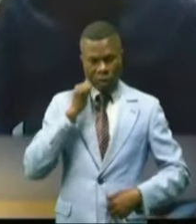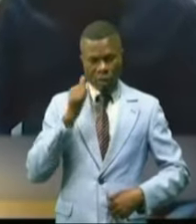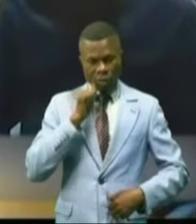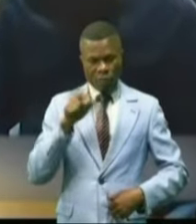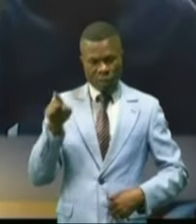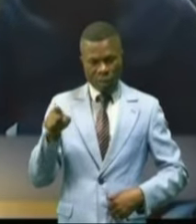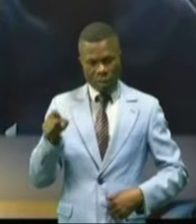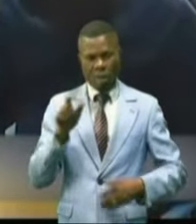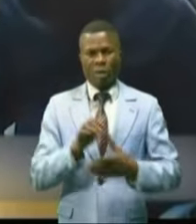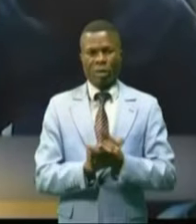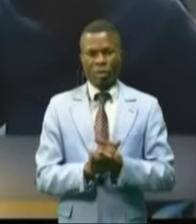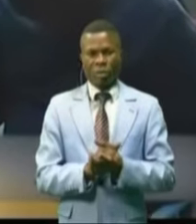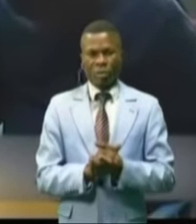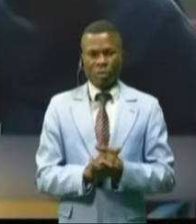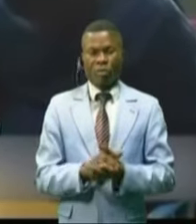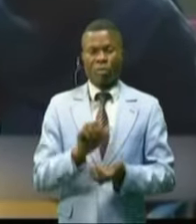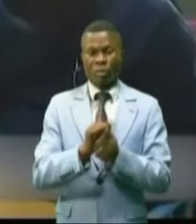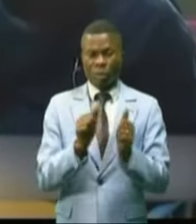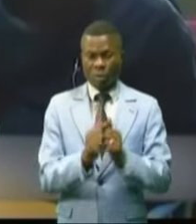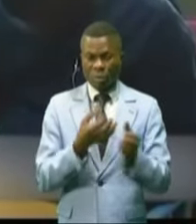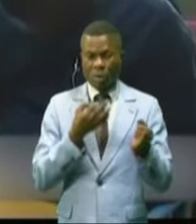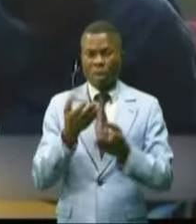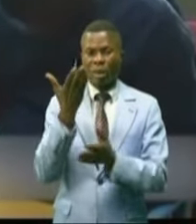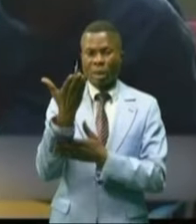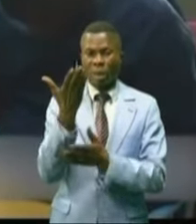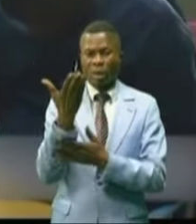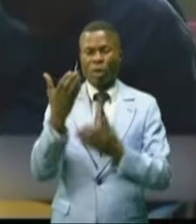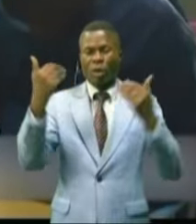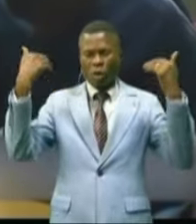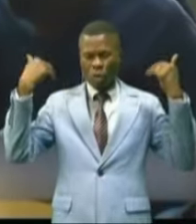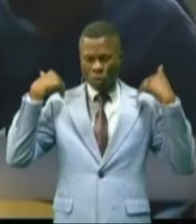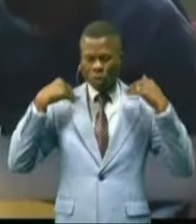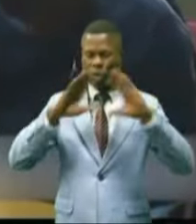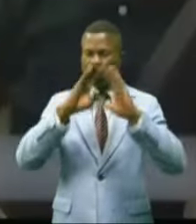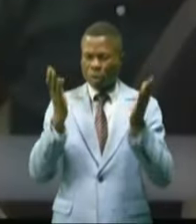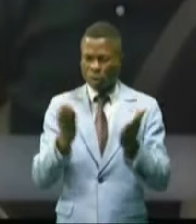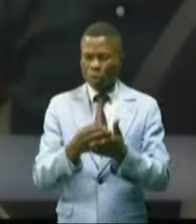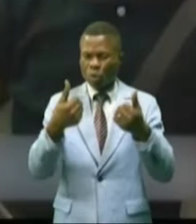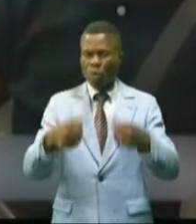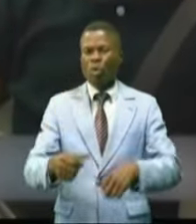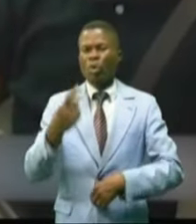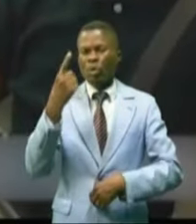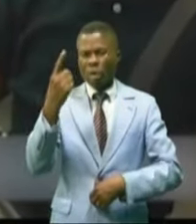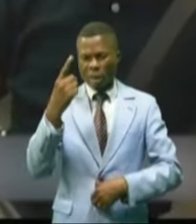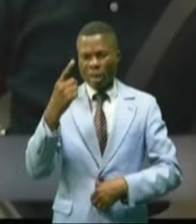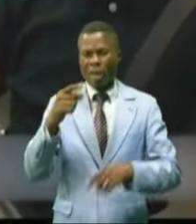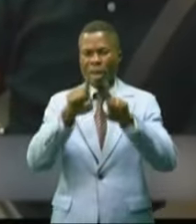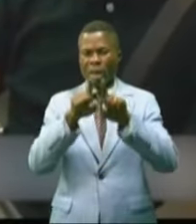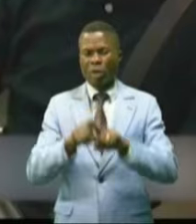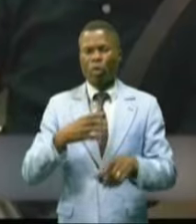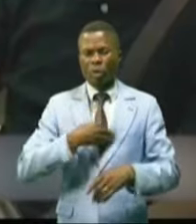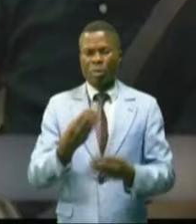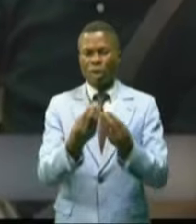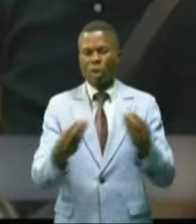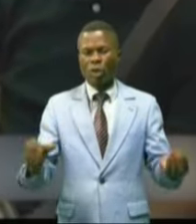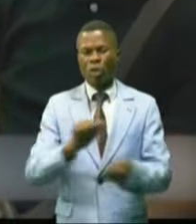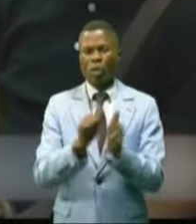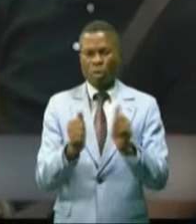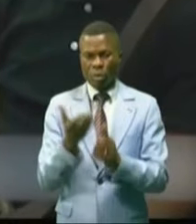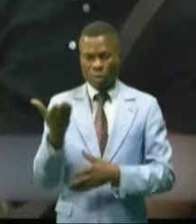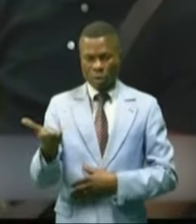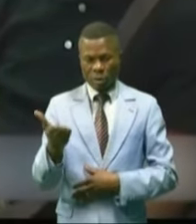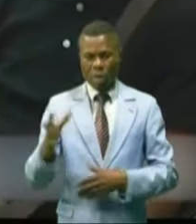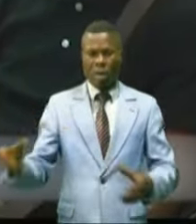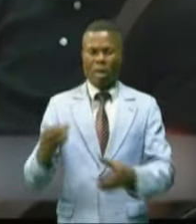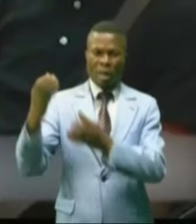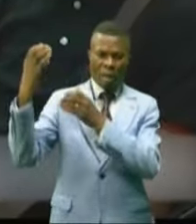la République, cette NGD lance un appel à la solidarité nationale et internationale pour la résolution de ces litiges, la prise en